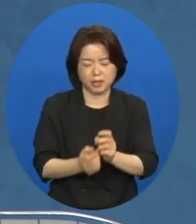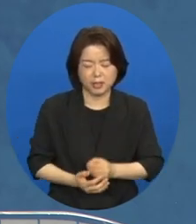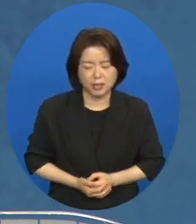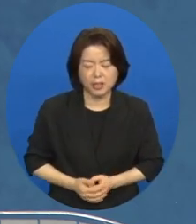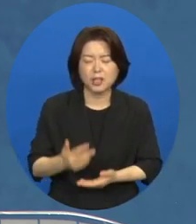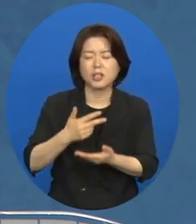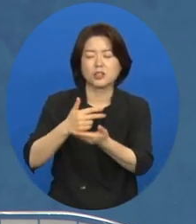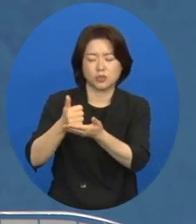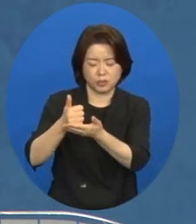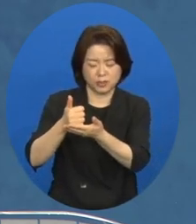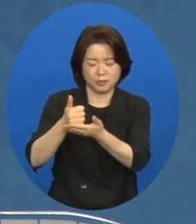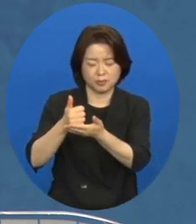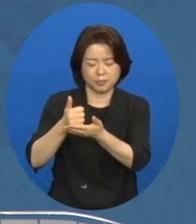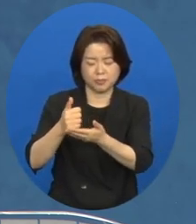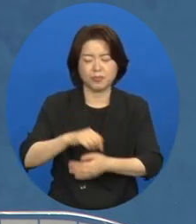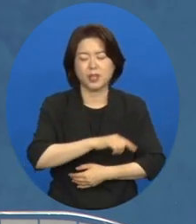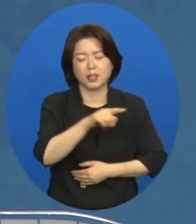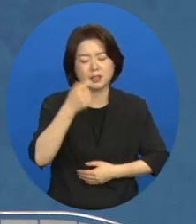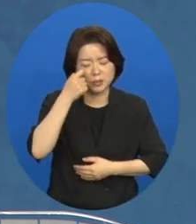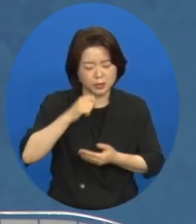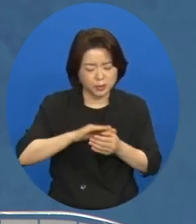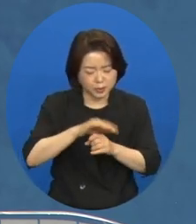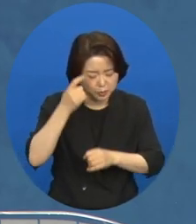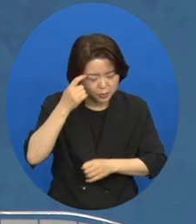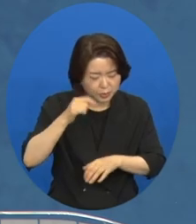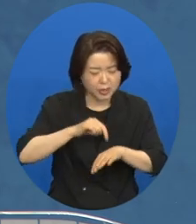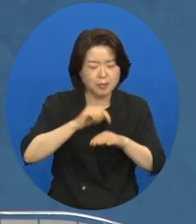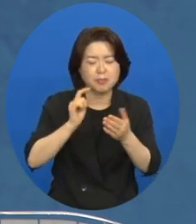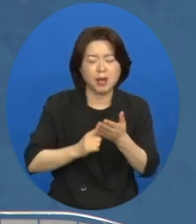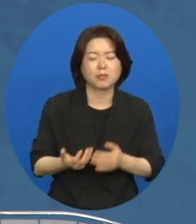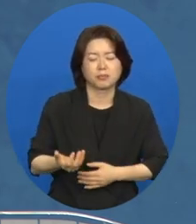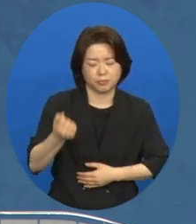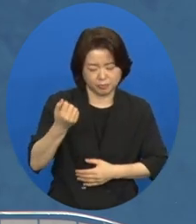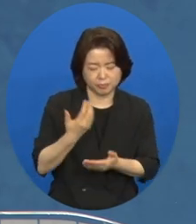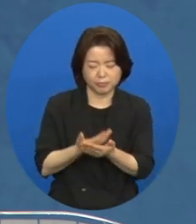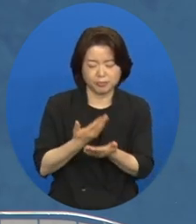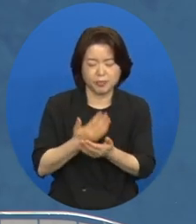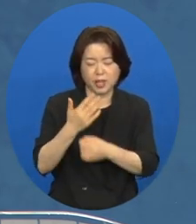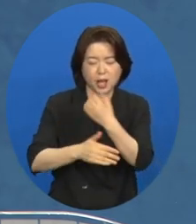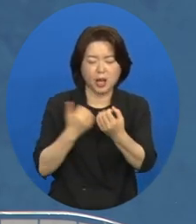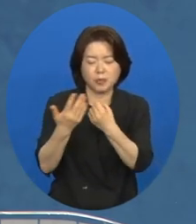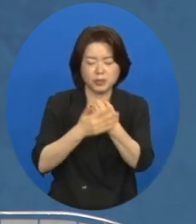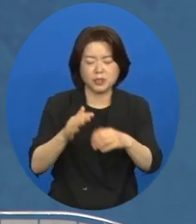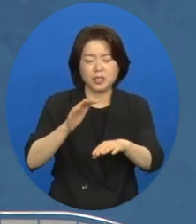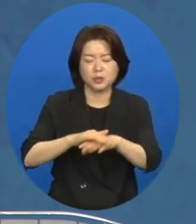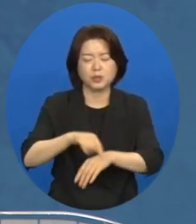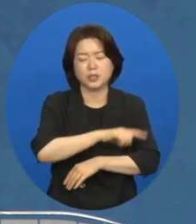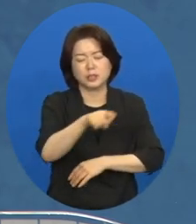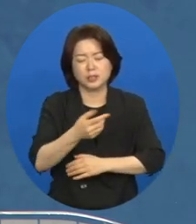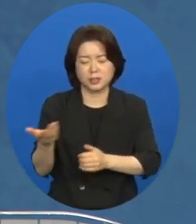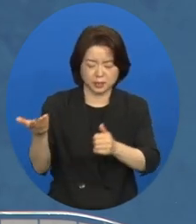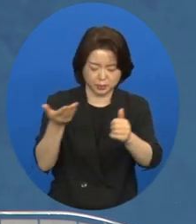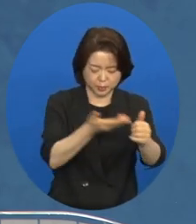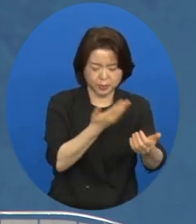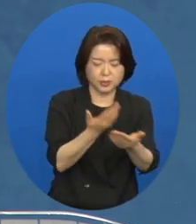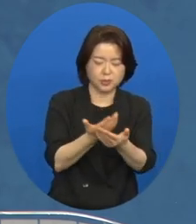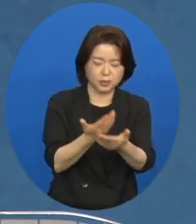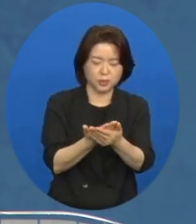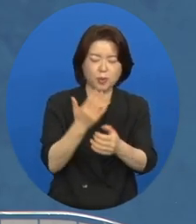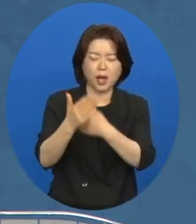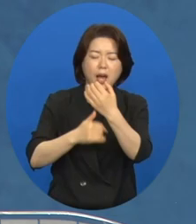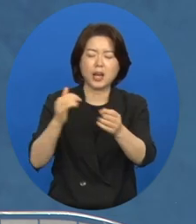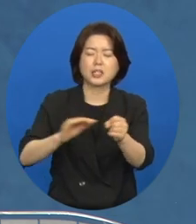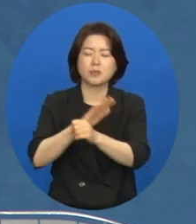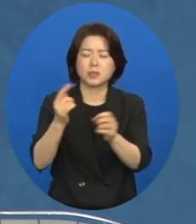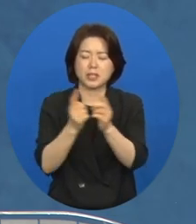주여, 긍휼한 마음을 더하여 주시고 하나님의 은혜의 손길이 그들에게 닿게 하여 주시고, 하나님의